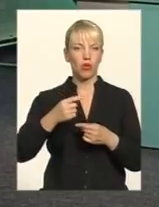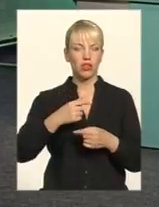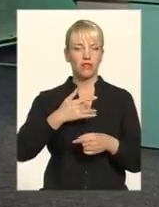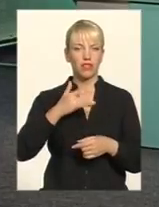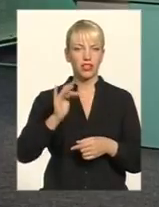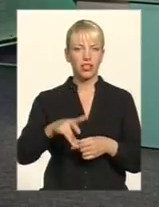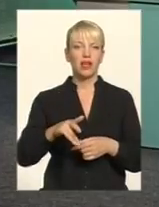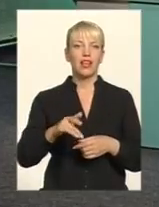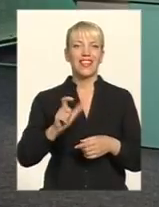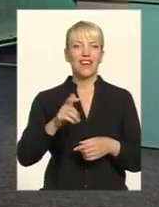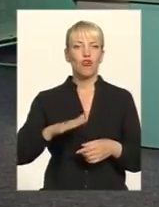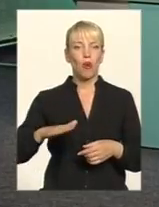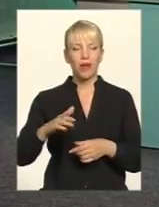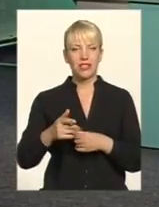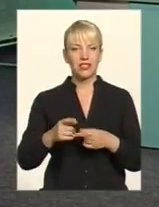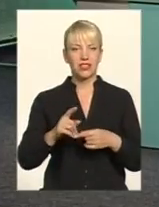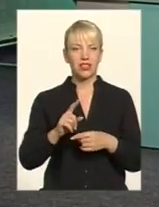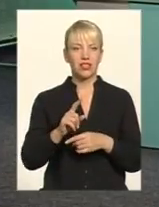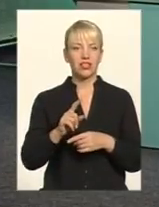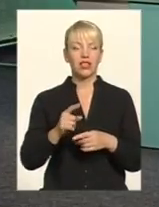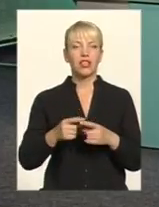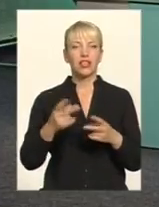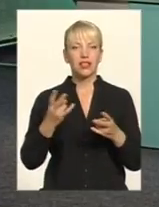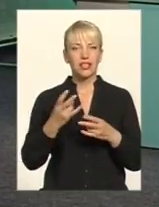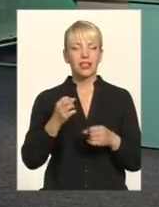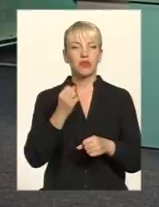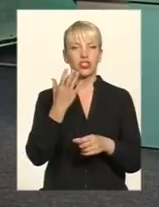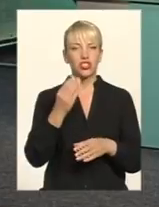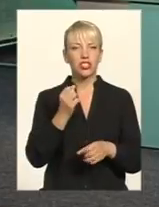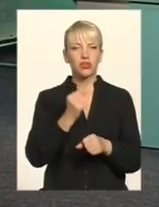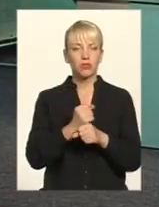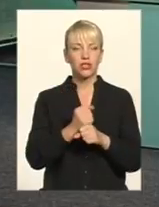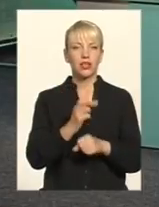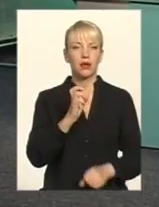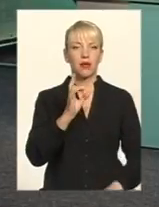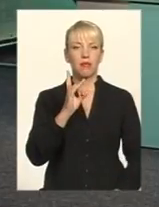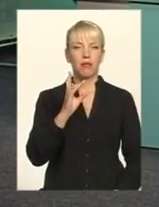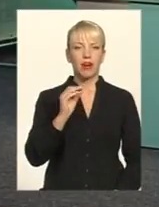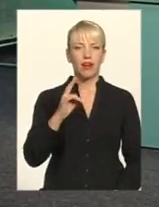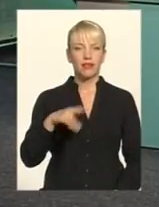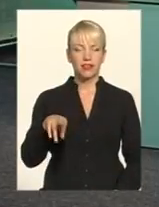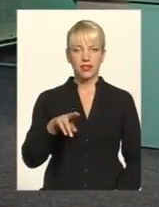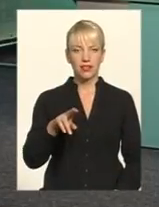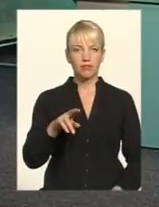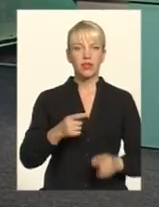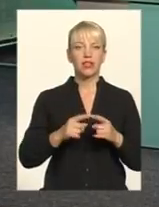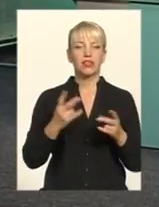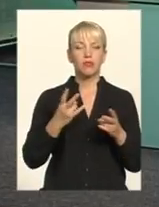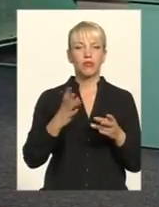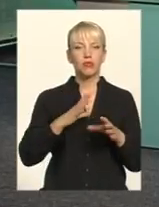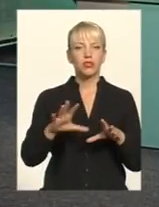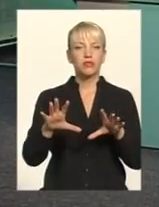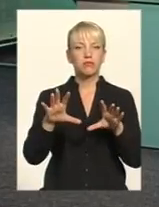з європейськими нормами. Треба ще й бренд створити. Є бренди, але вони повинні бути сприйняті Європою, тобто